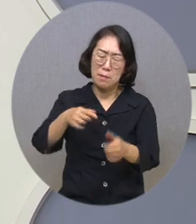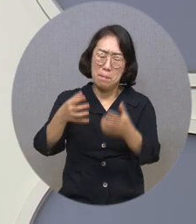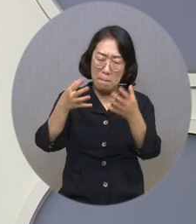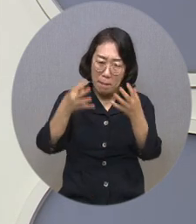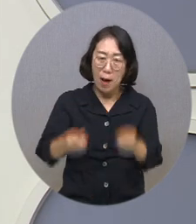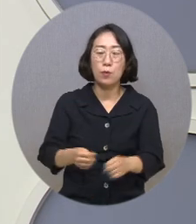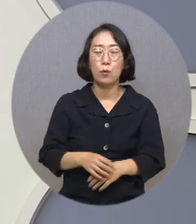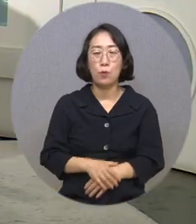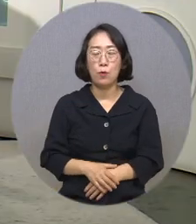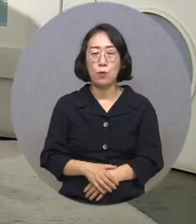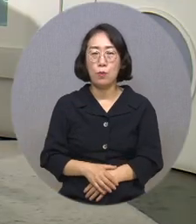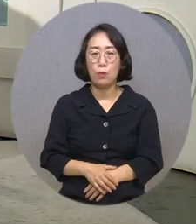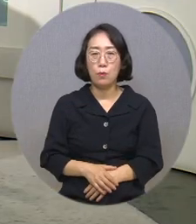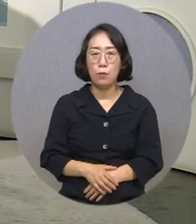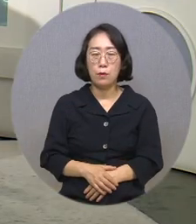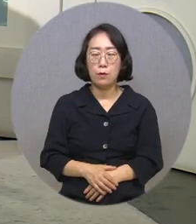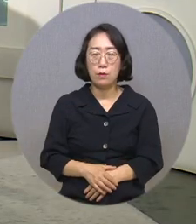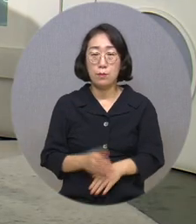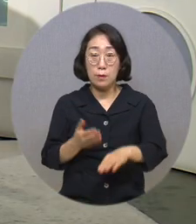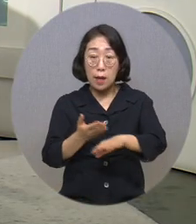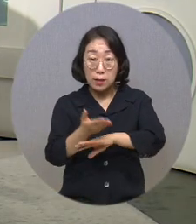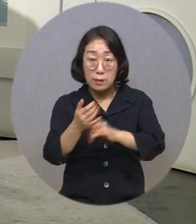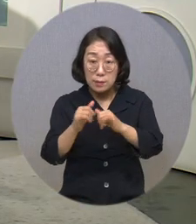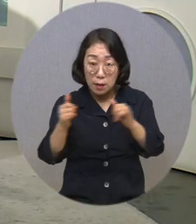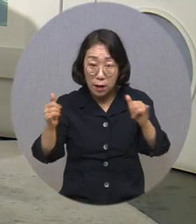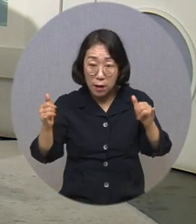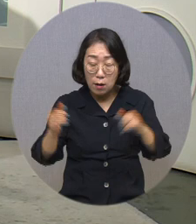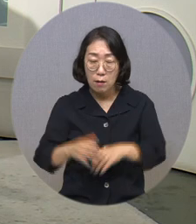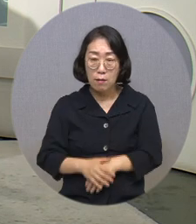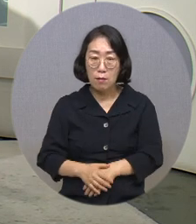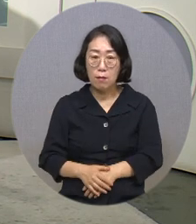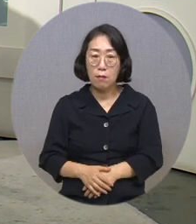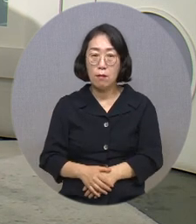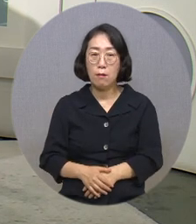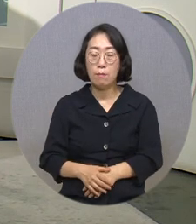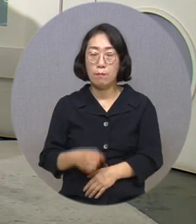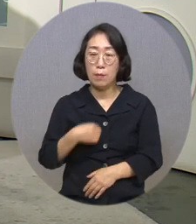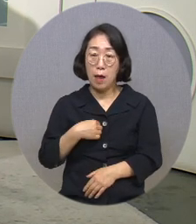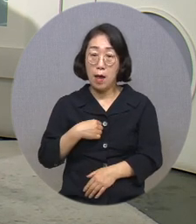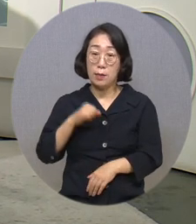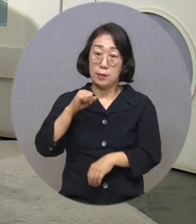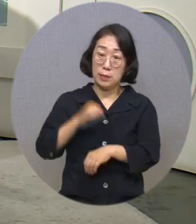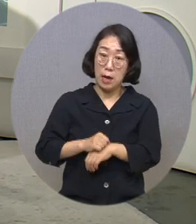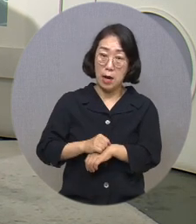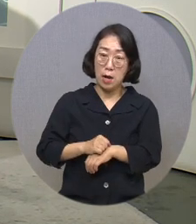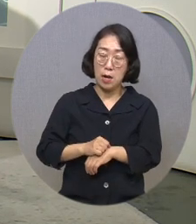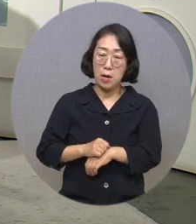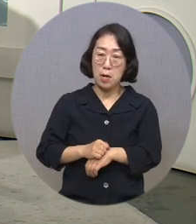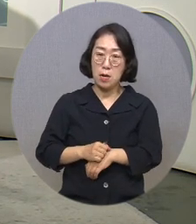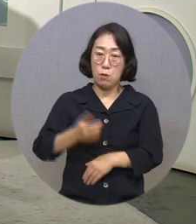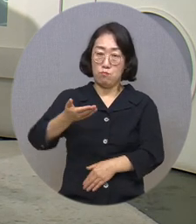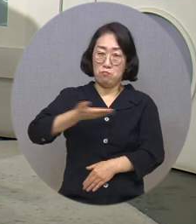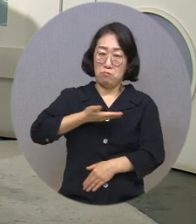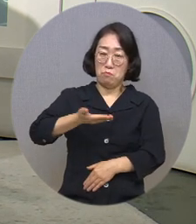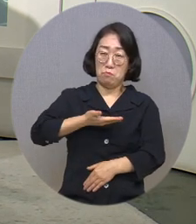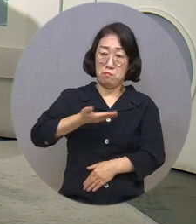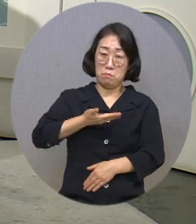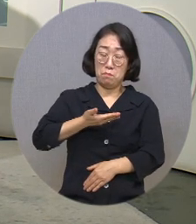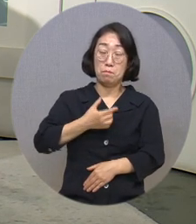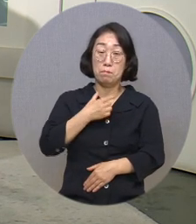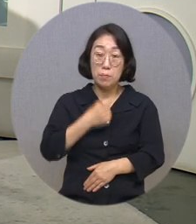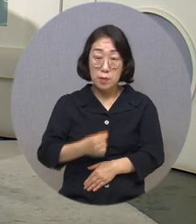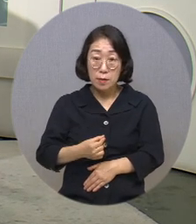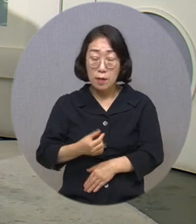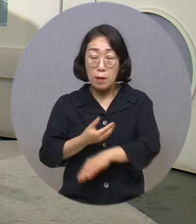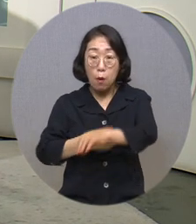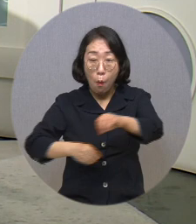그런데 지금까지 남의 잘못 위에 나의 잘남의 증명이라는 이제 서열 교육을 우리가 했다면은 이제는